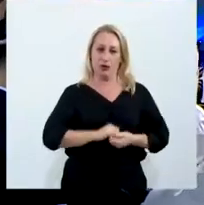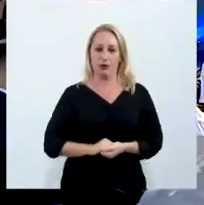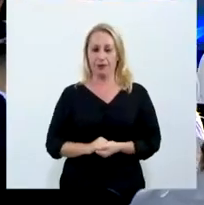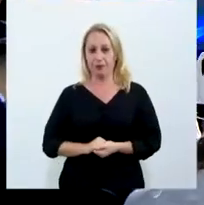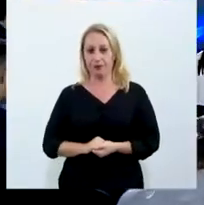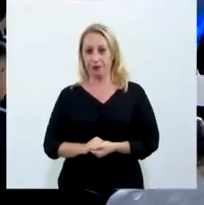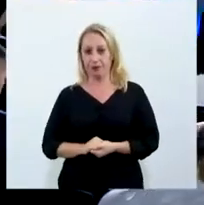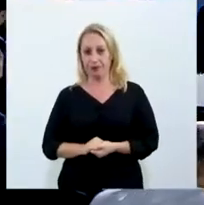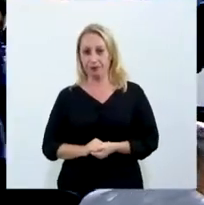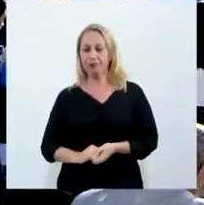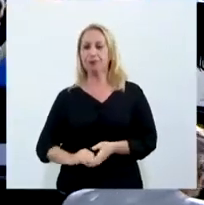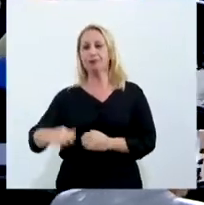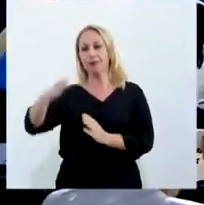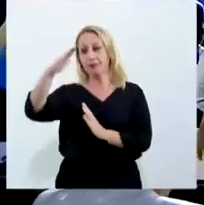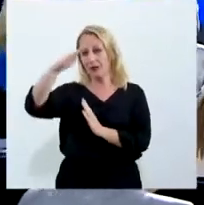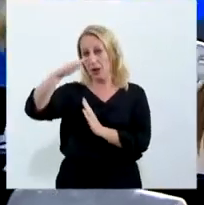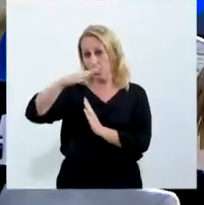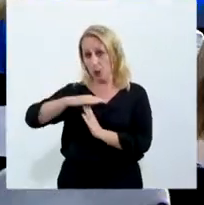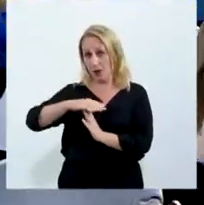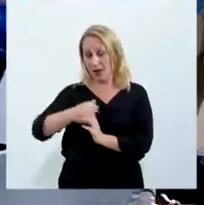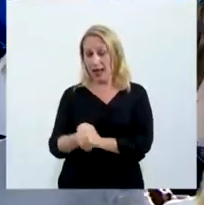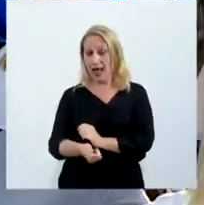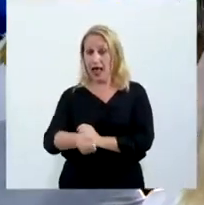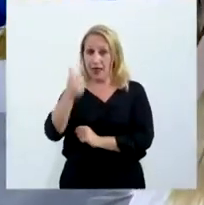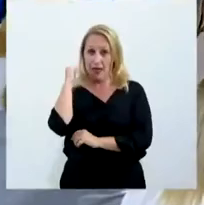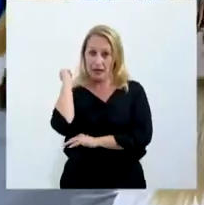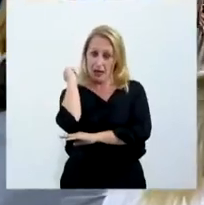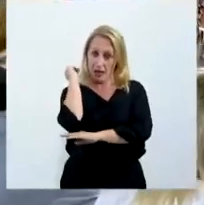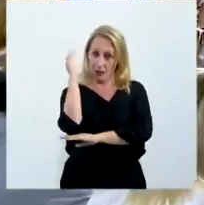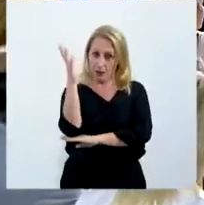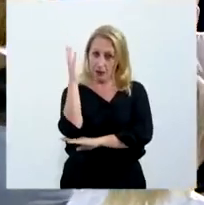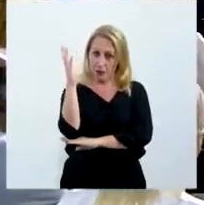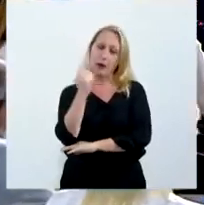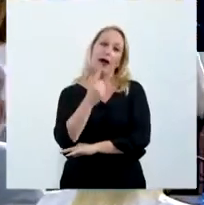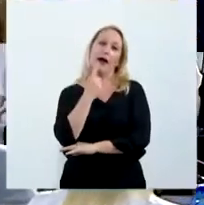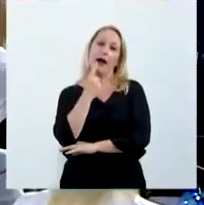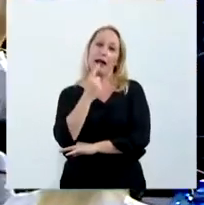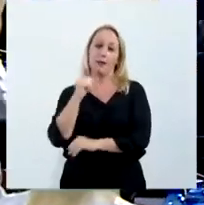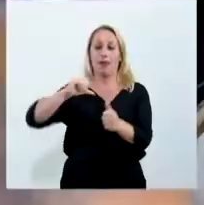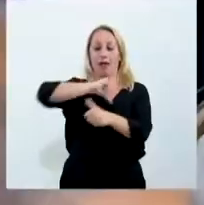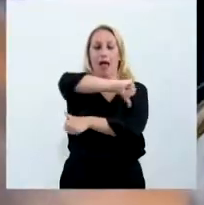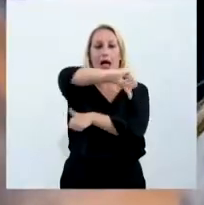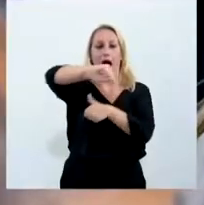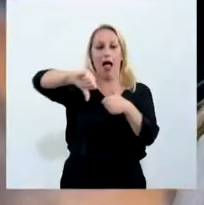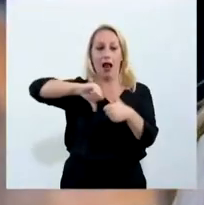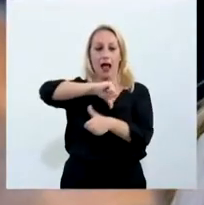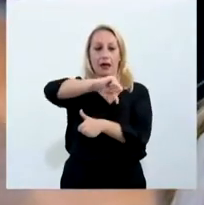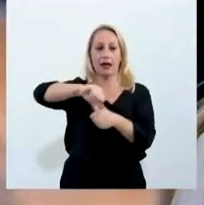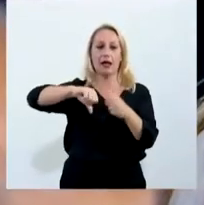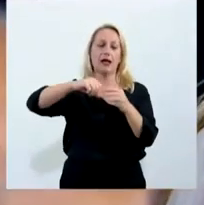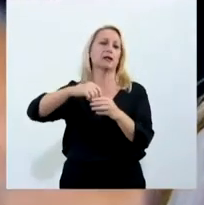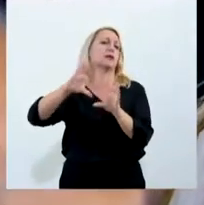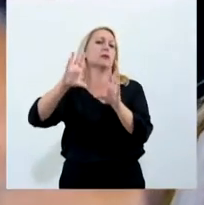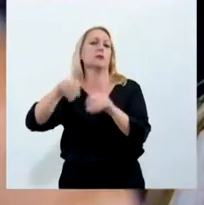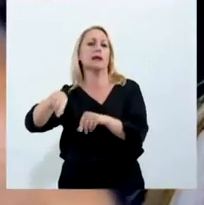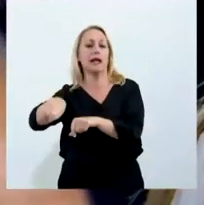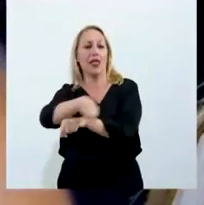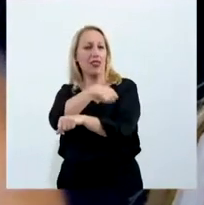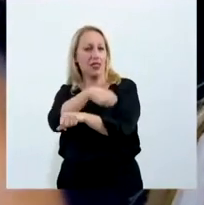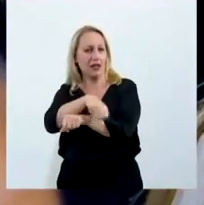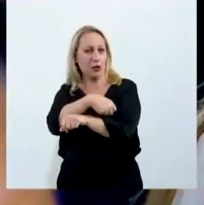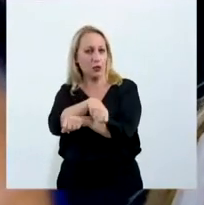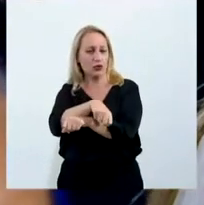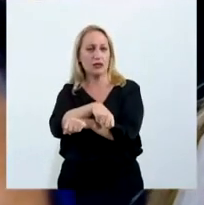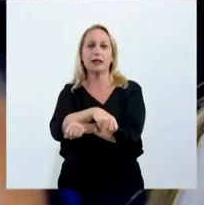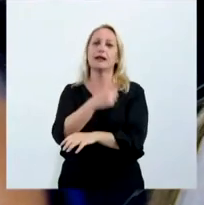Κύριε Πρόεδρε, χθες στην ομιλία σας μιλήσατε για μεταρρυθμίσεις στη δικαιοσύνη, τονίζοντας ότι